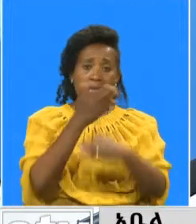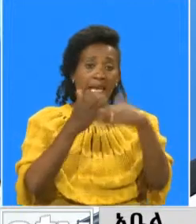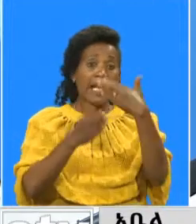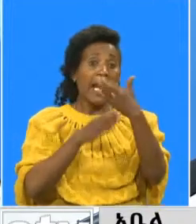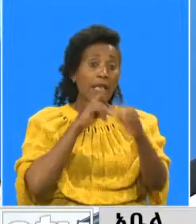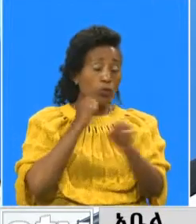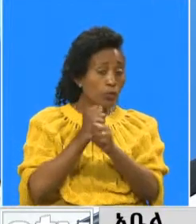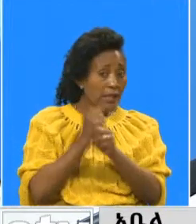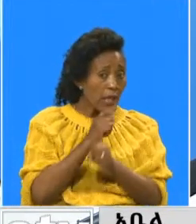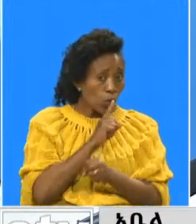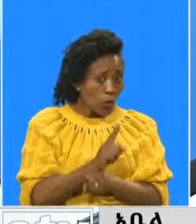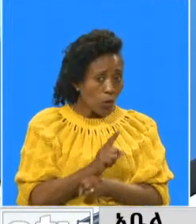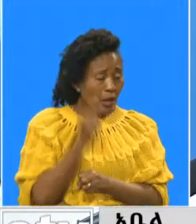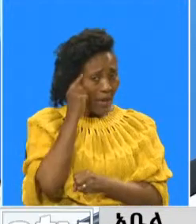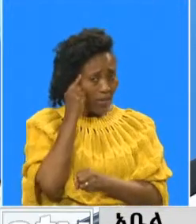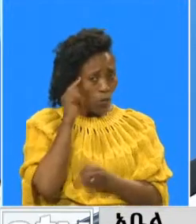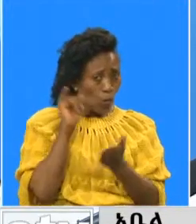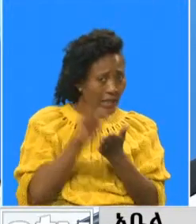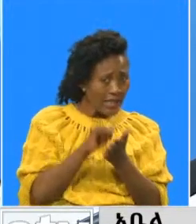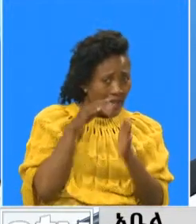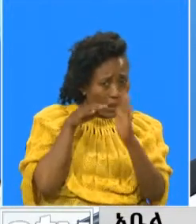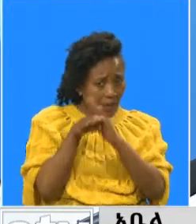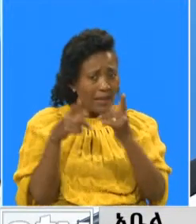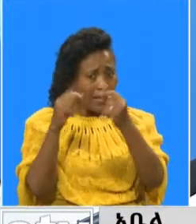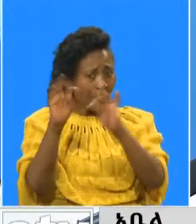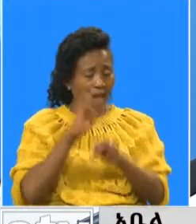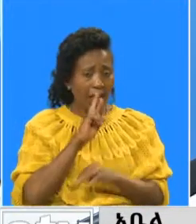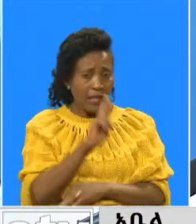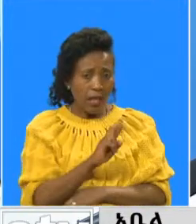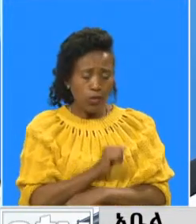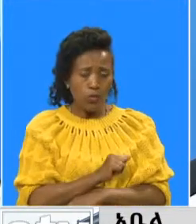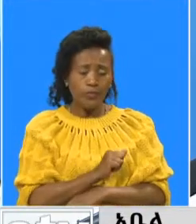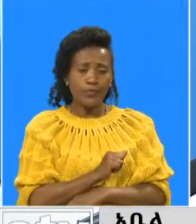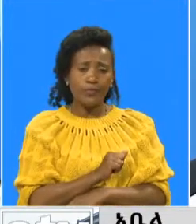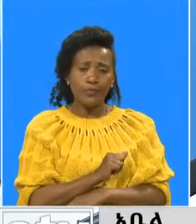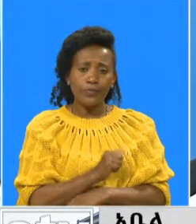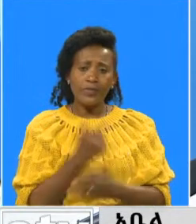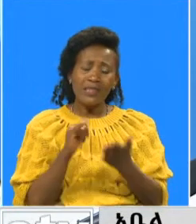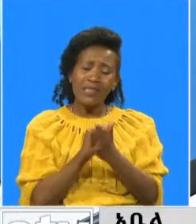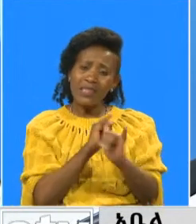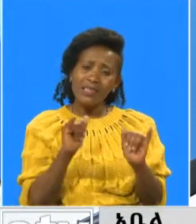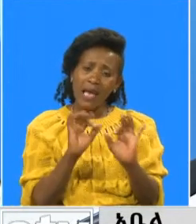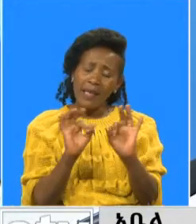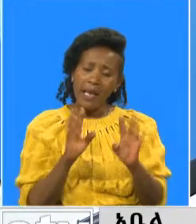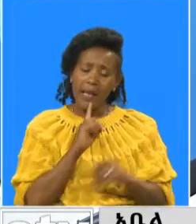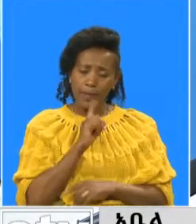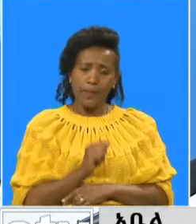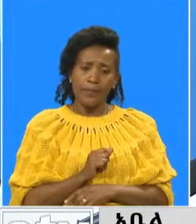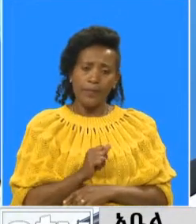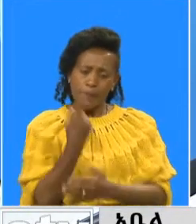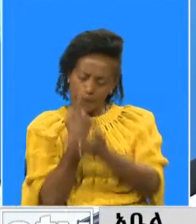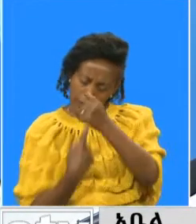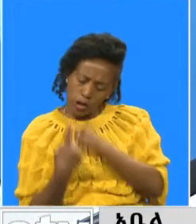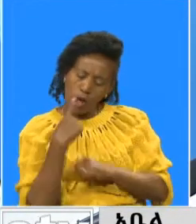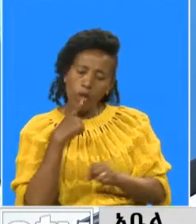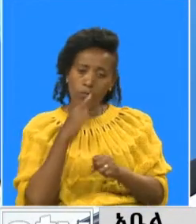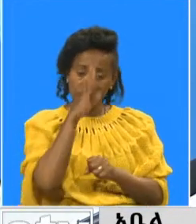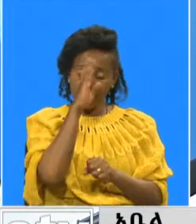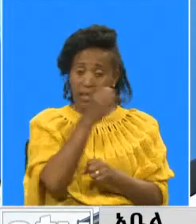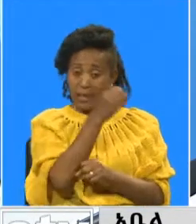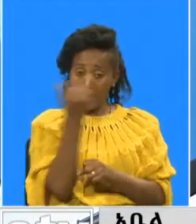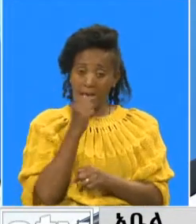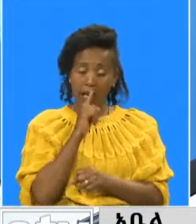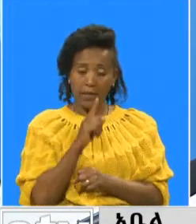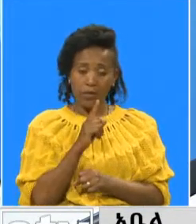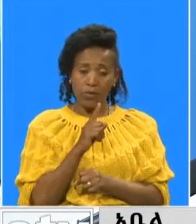ተደራጅታችሁ የምትሰሩት ነገርም ለማሰብ ወደዛስ ለመግባት ጥረት አላደረጋችሁም? አይ እንደዛ የለም እቺ ነው እኔ ሌላ